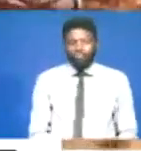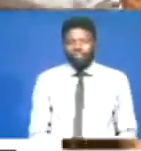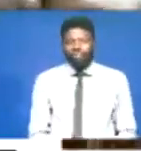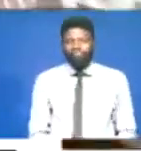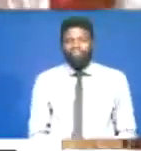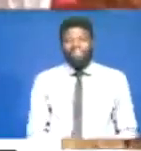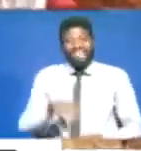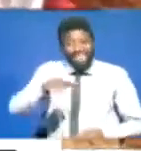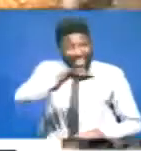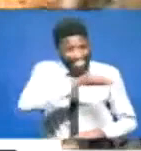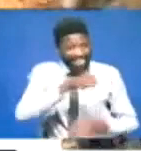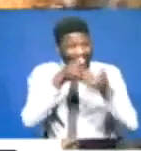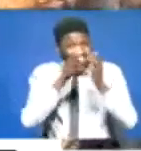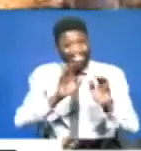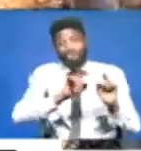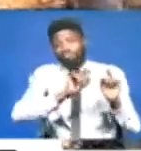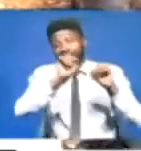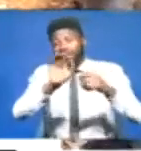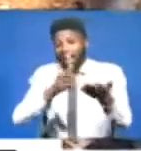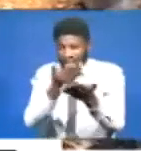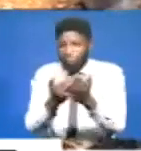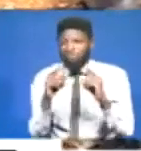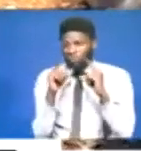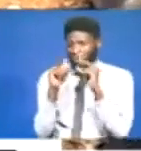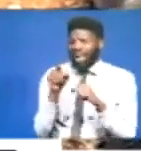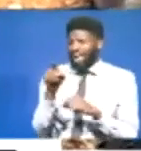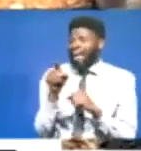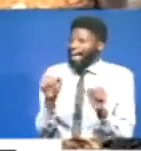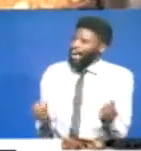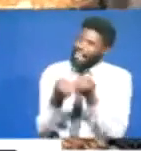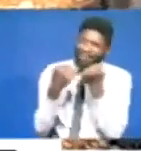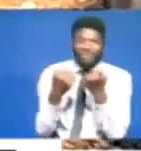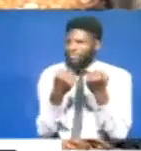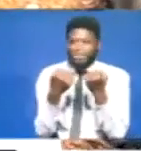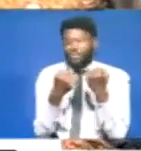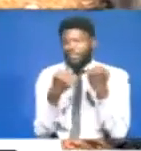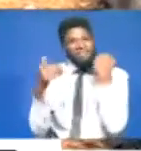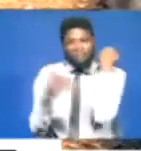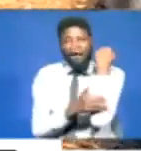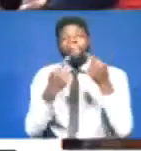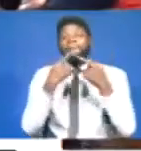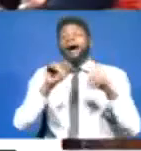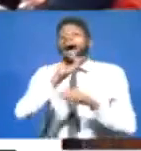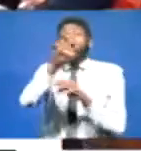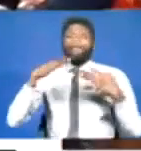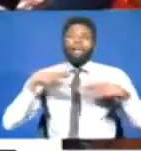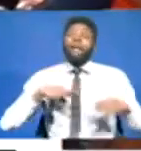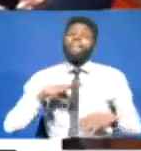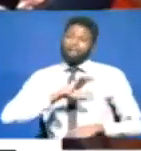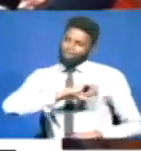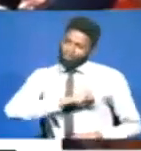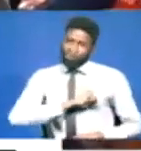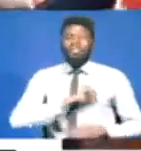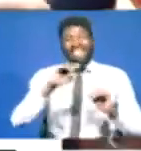Area leaders who arrived at the scene condemned the incident. They however appealed to the residents to be patient and give the detectives ample time